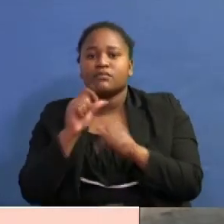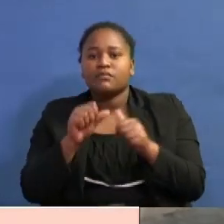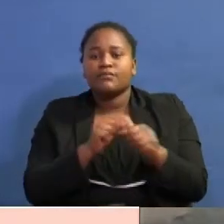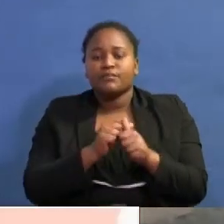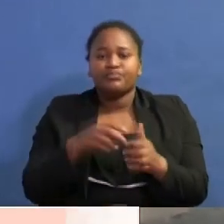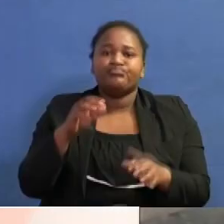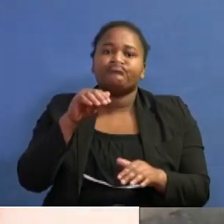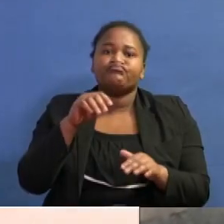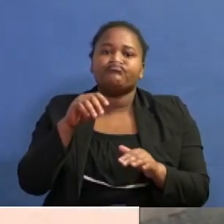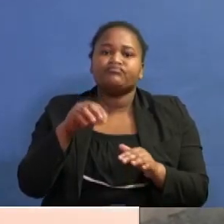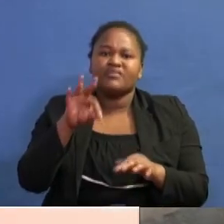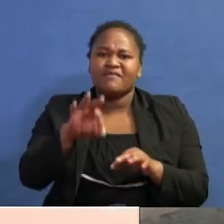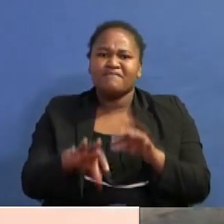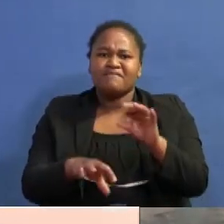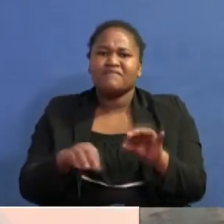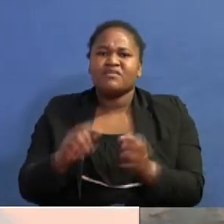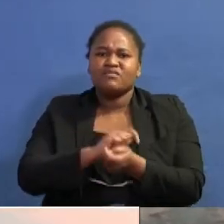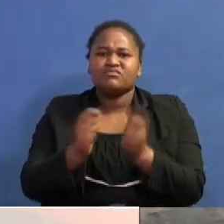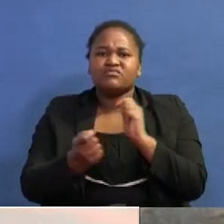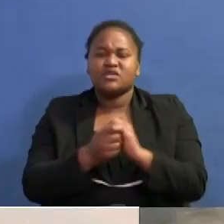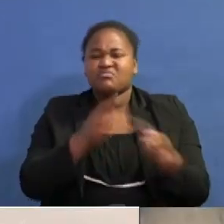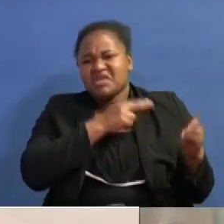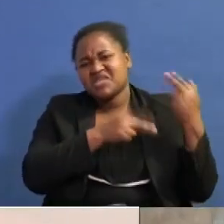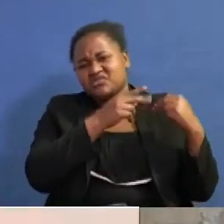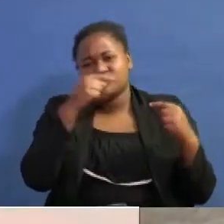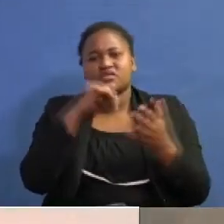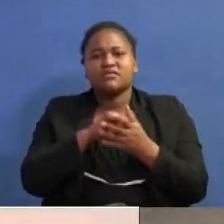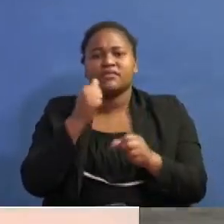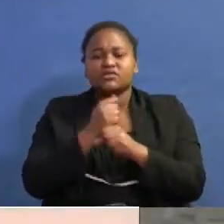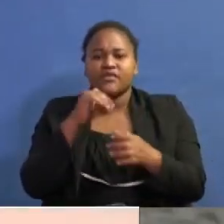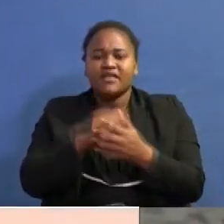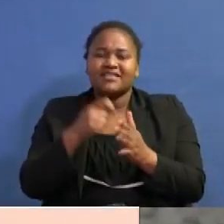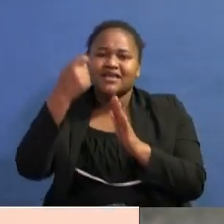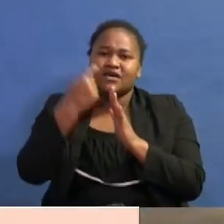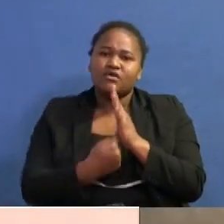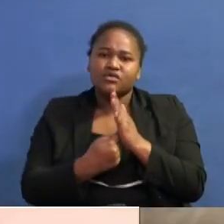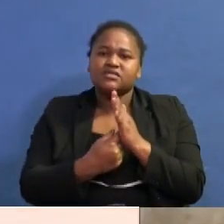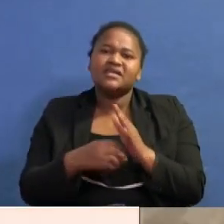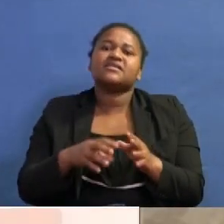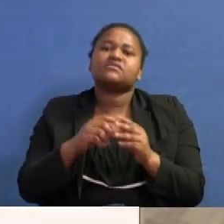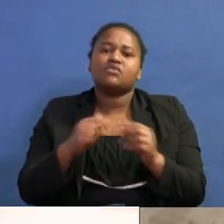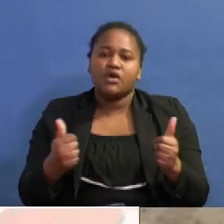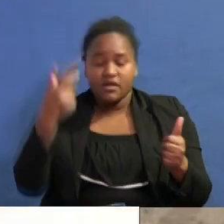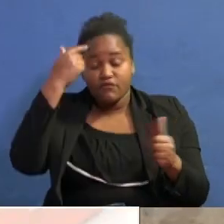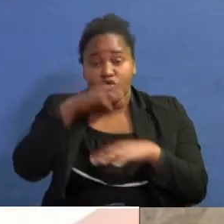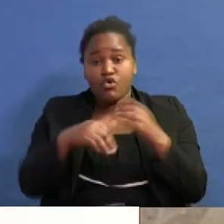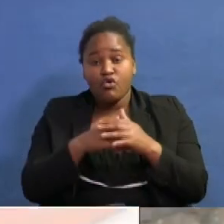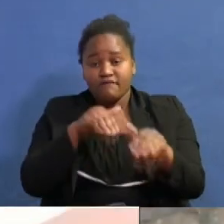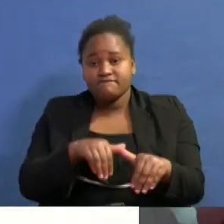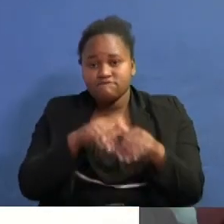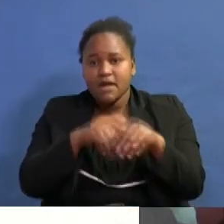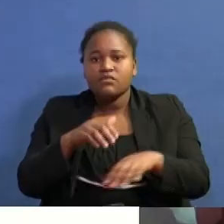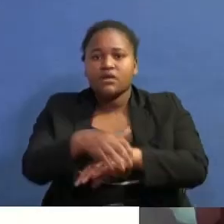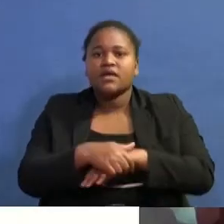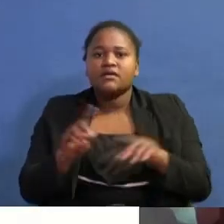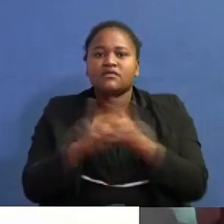bei ya mbegu itayobadilika itakuwa historia, kwani atahakikisha kwamba bei itakuwa sawa kwa wakulima ili waweze kupanda